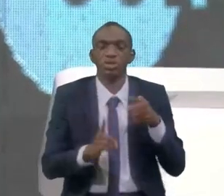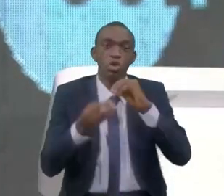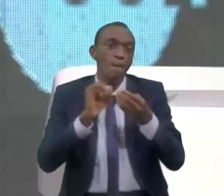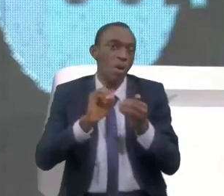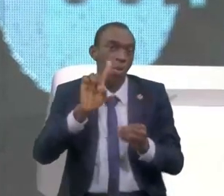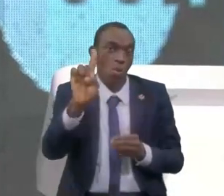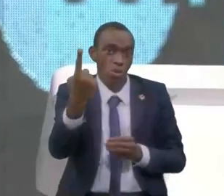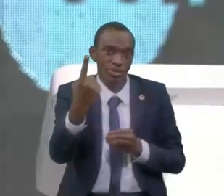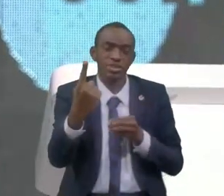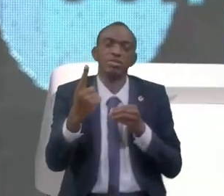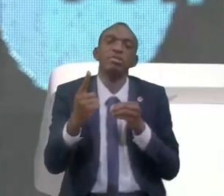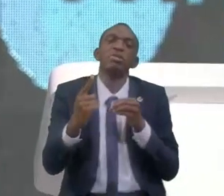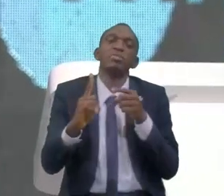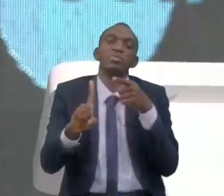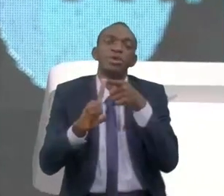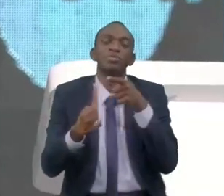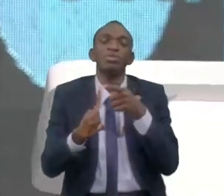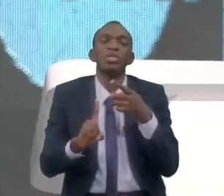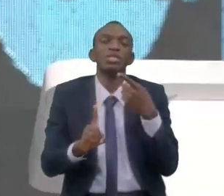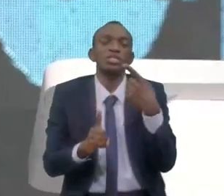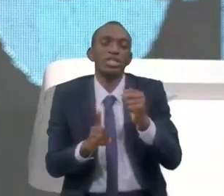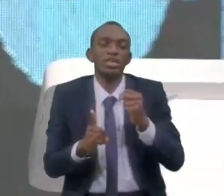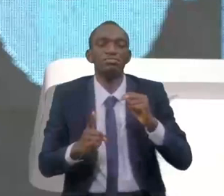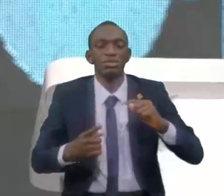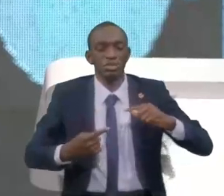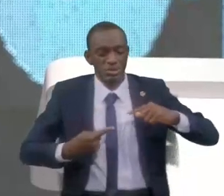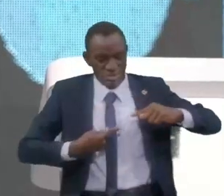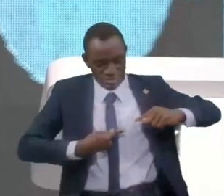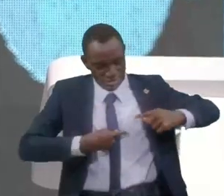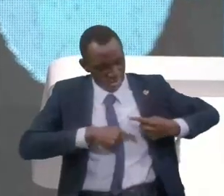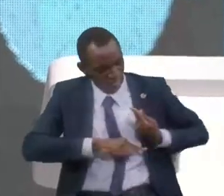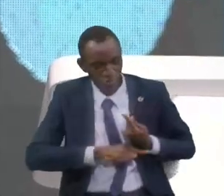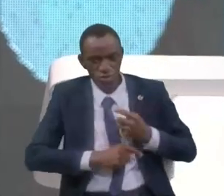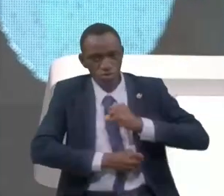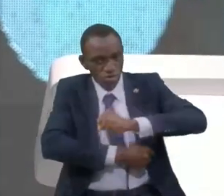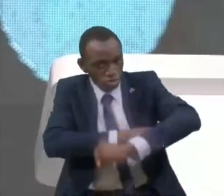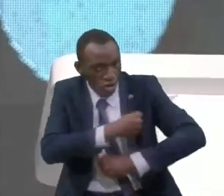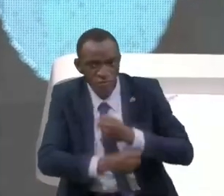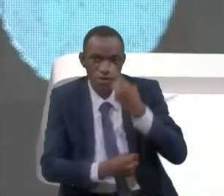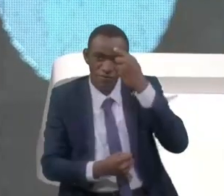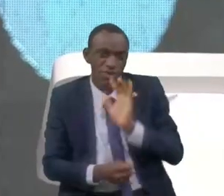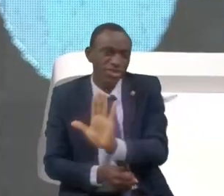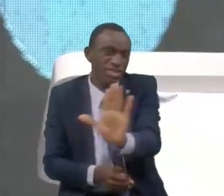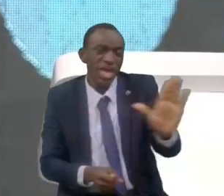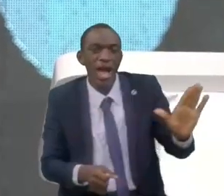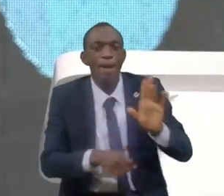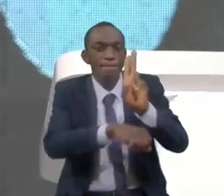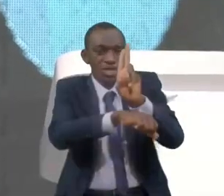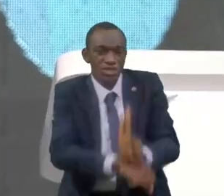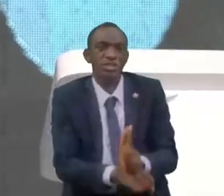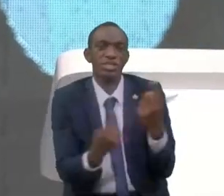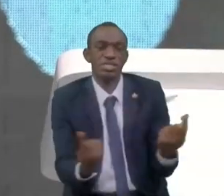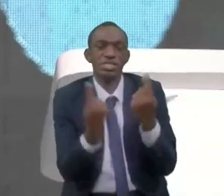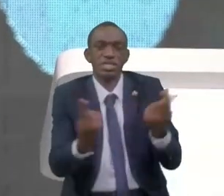Sauveur glorieux. Premier point, la souffrance atroce pour le péché mignon. Deuxième point,